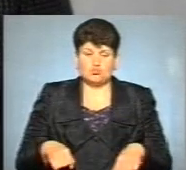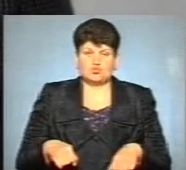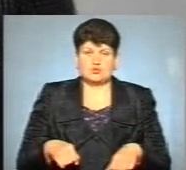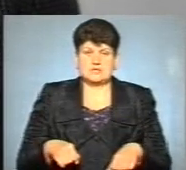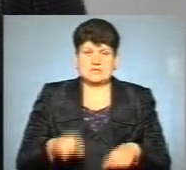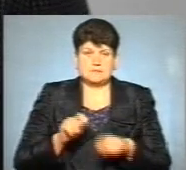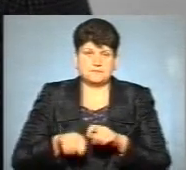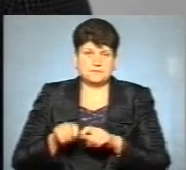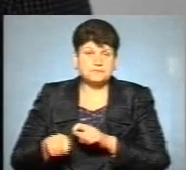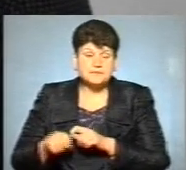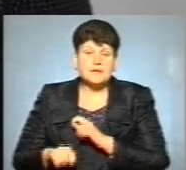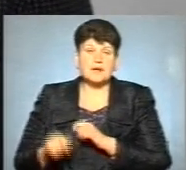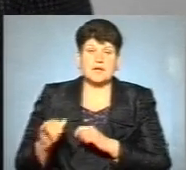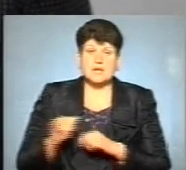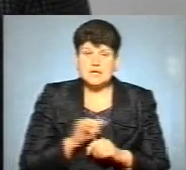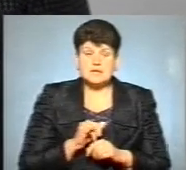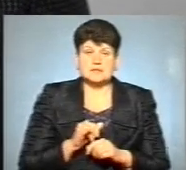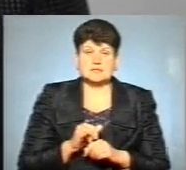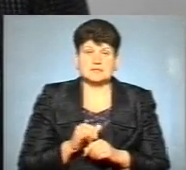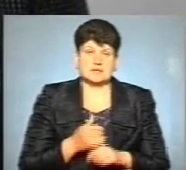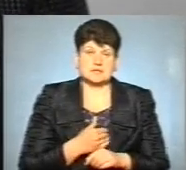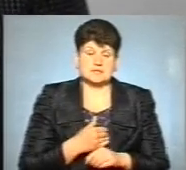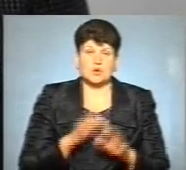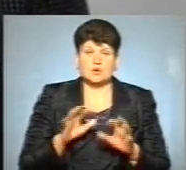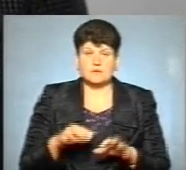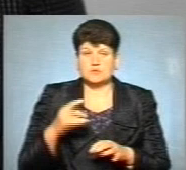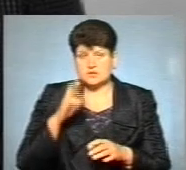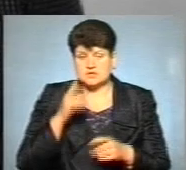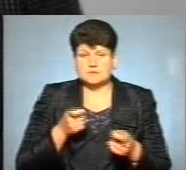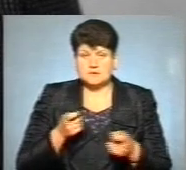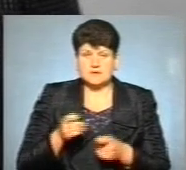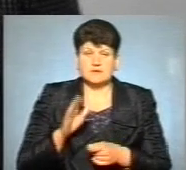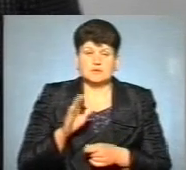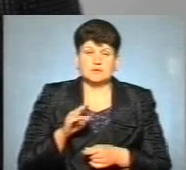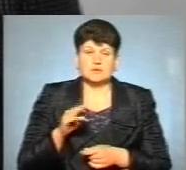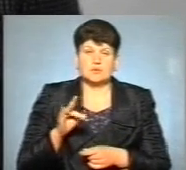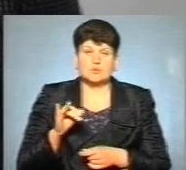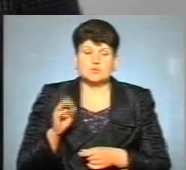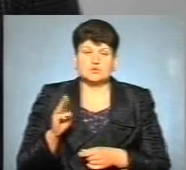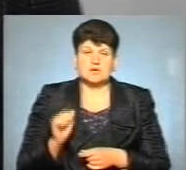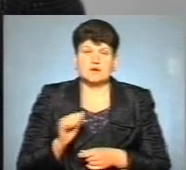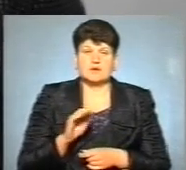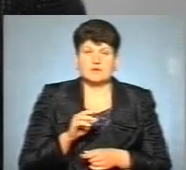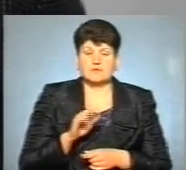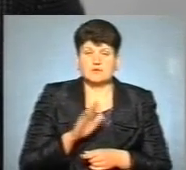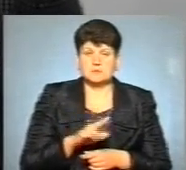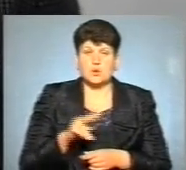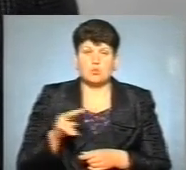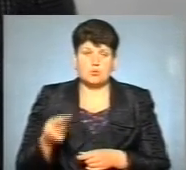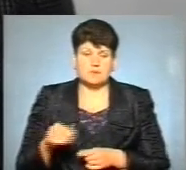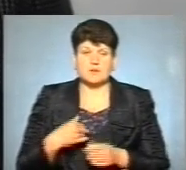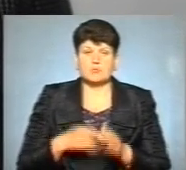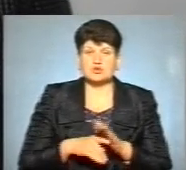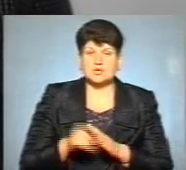вірусологічних досліджень. І за ініціативи голови обласної адміністрації Труша Володимира Любомировича ми